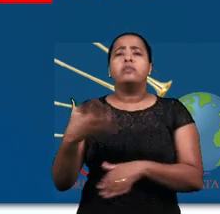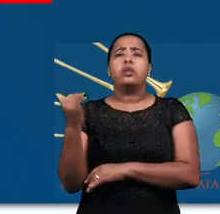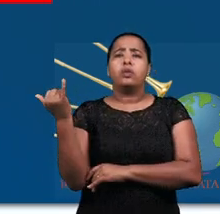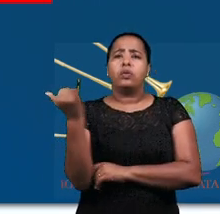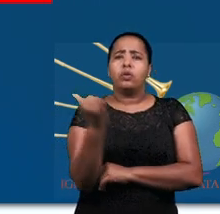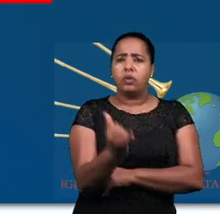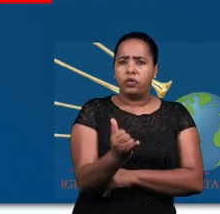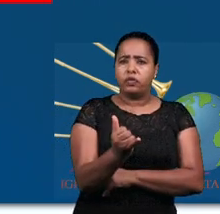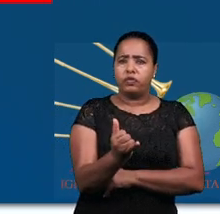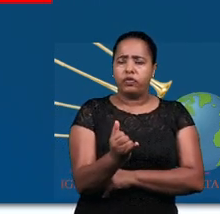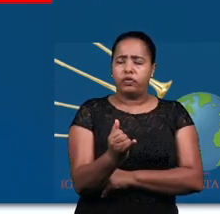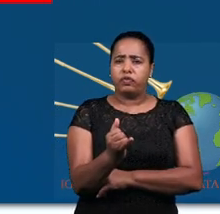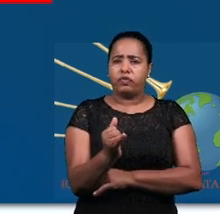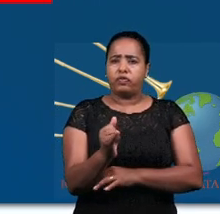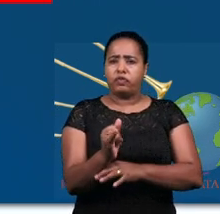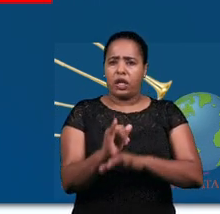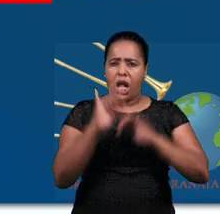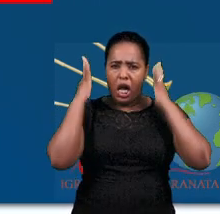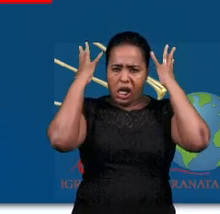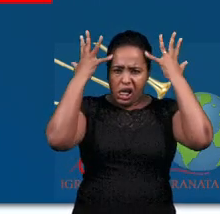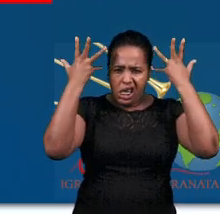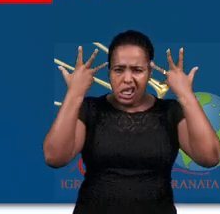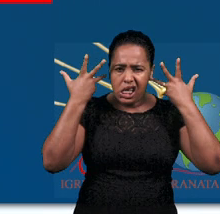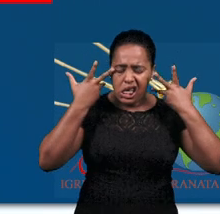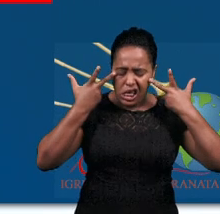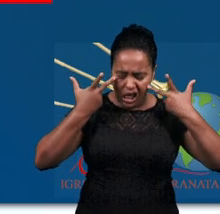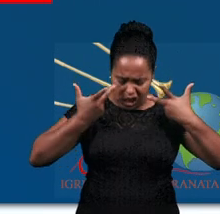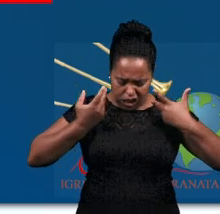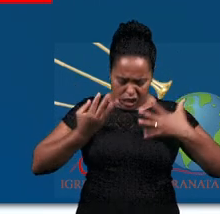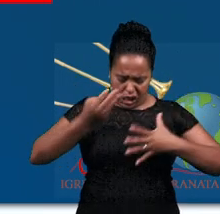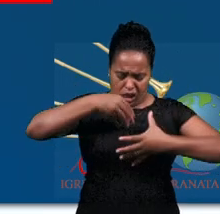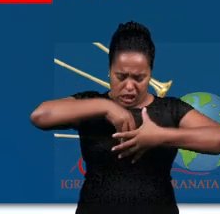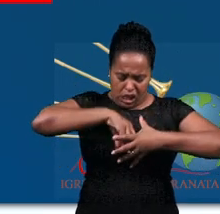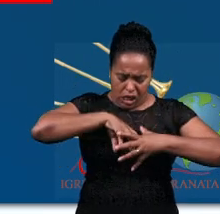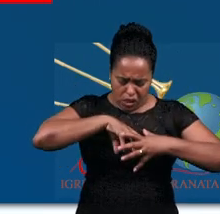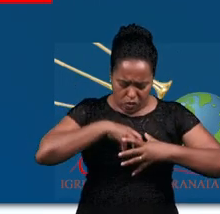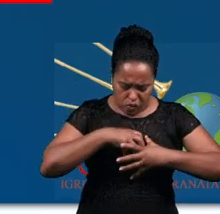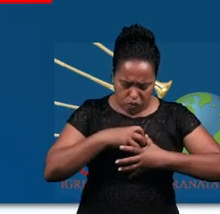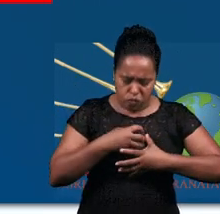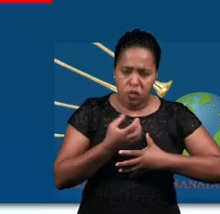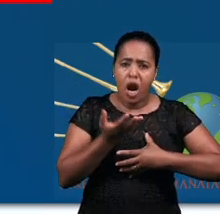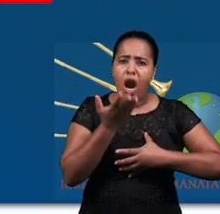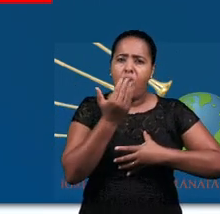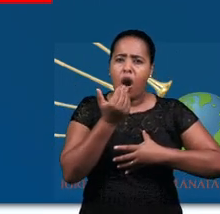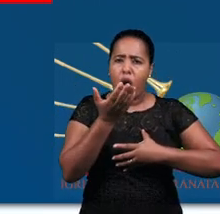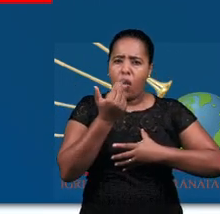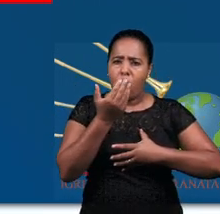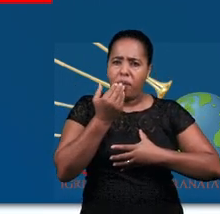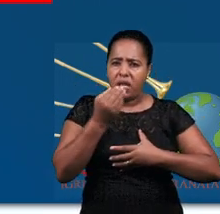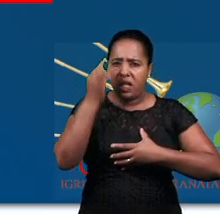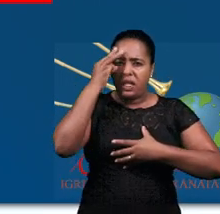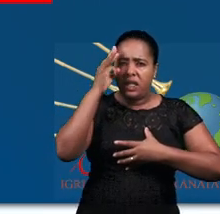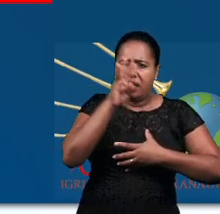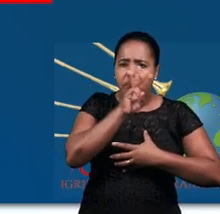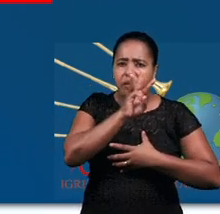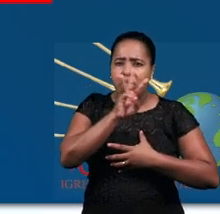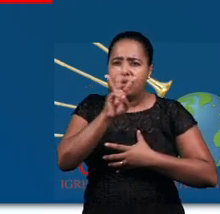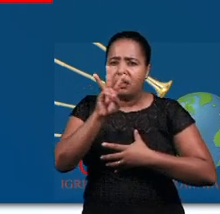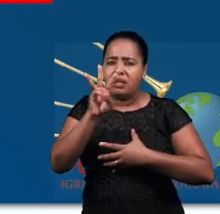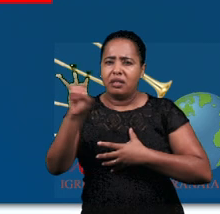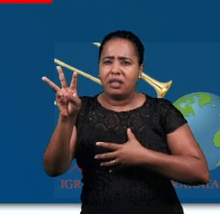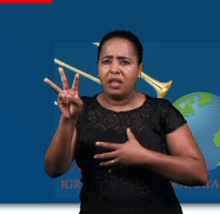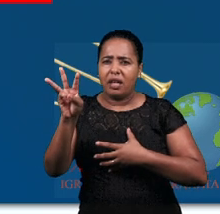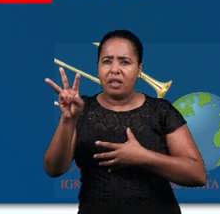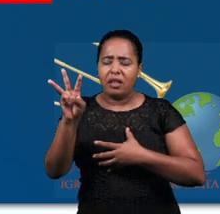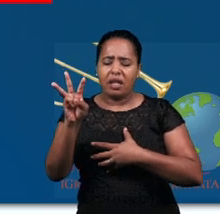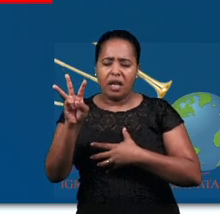dit, de celui qui mange est sortie la nourriture, et du fort est sorti le doux. Et pendant 3 jours, ils